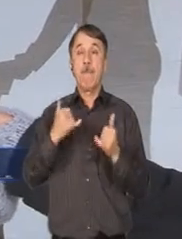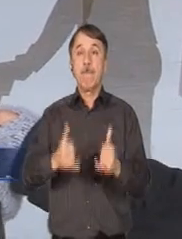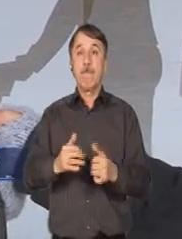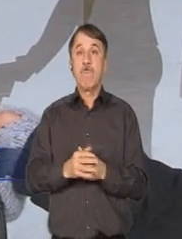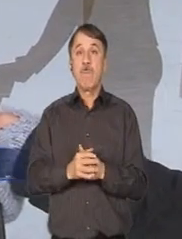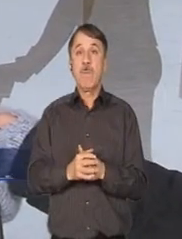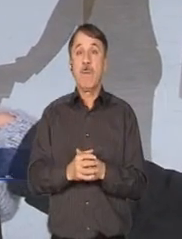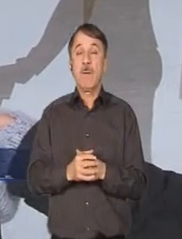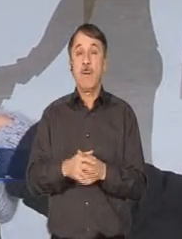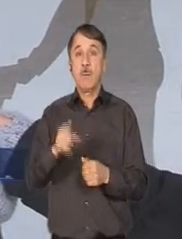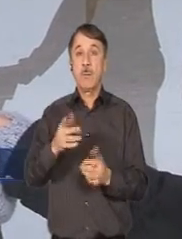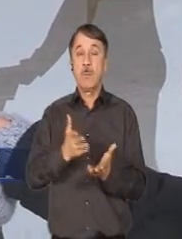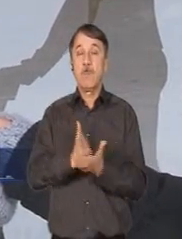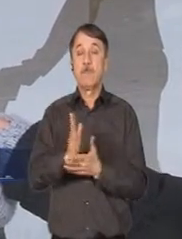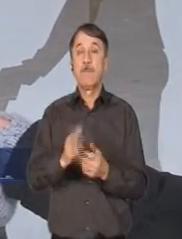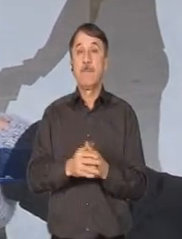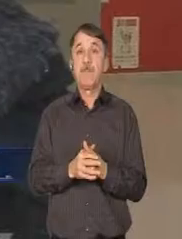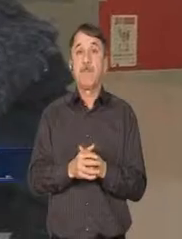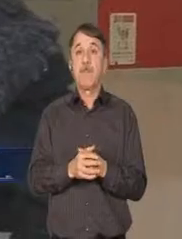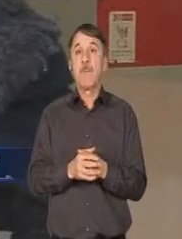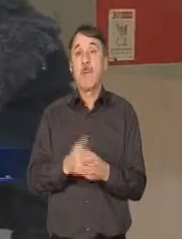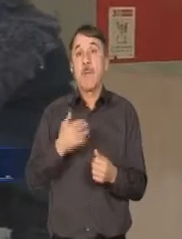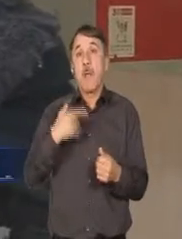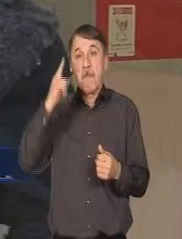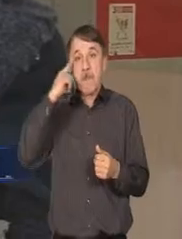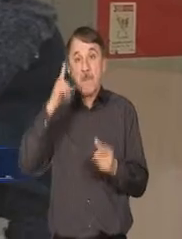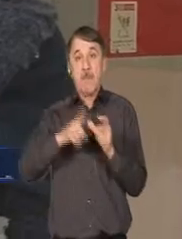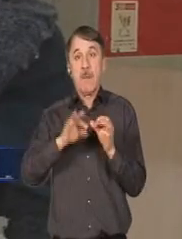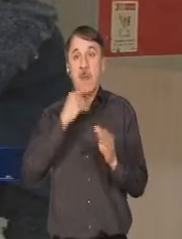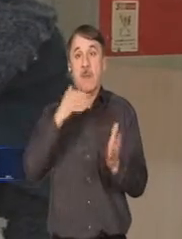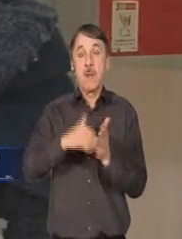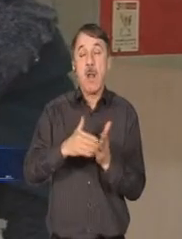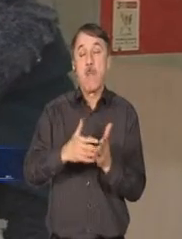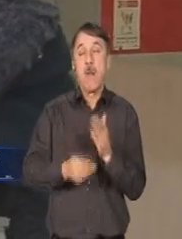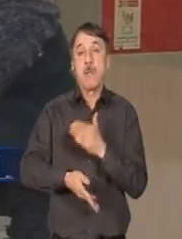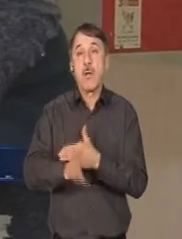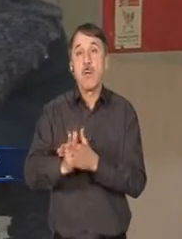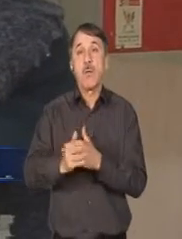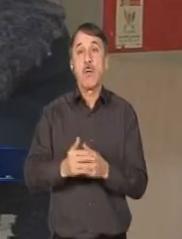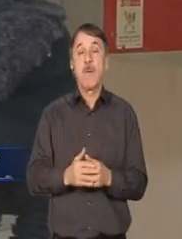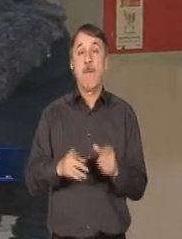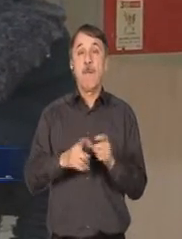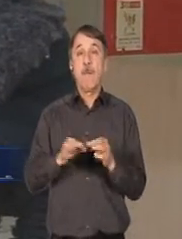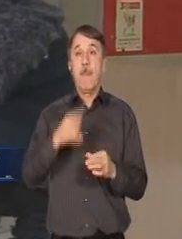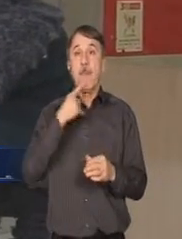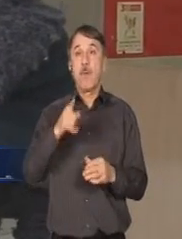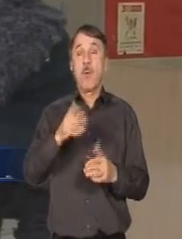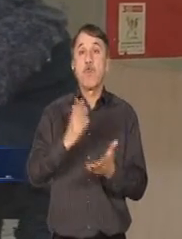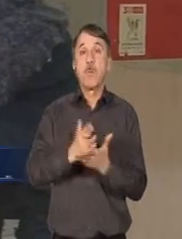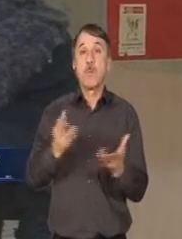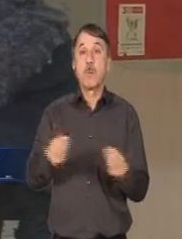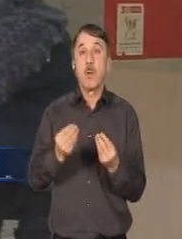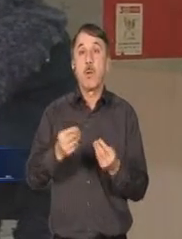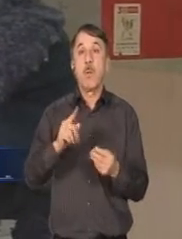parking, jel? A činjenica treba jedno i drugo. Pa mislim da bi trebalo da ih bude više, naravno, i da se